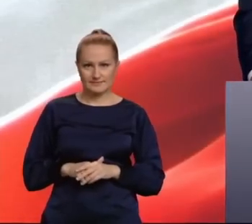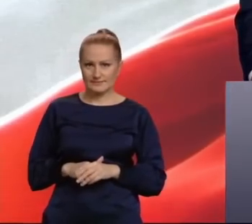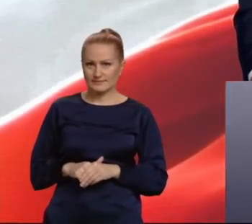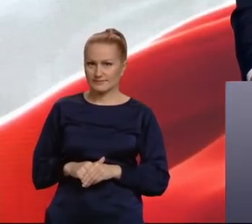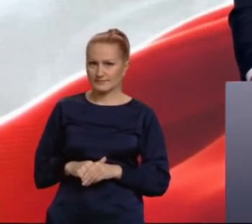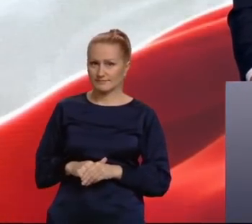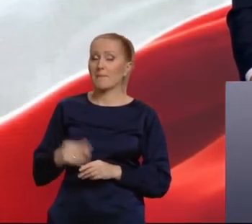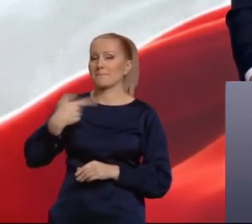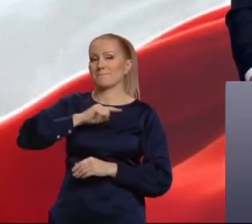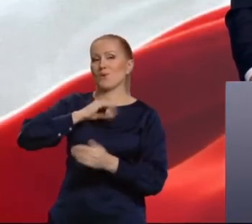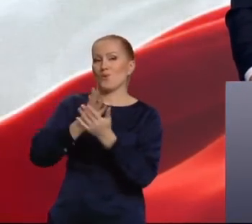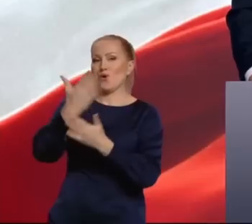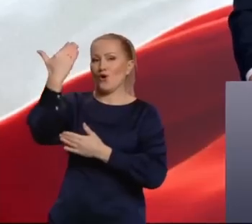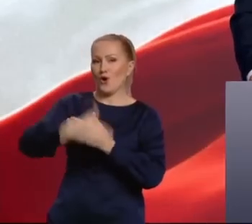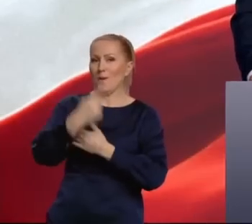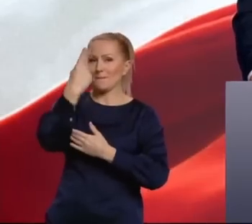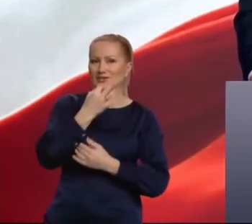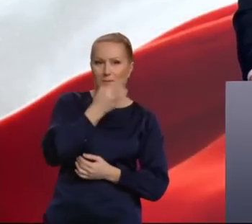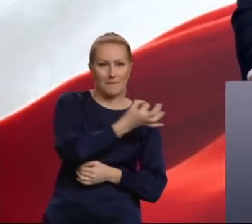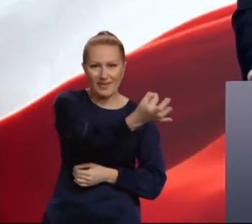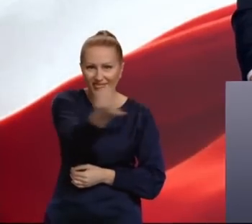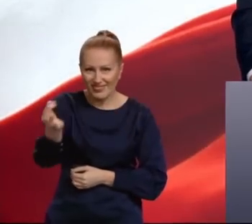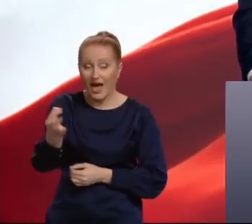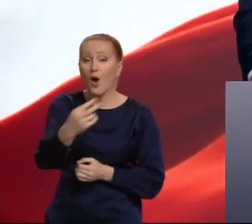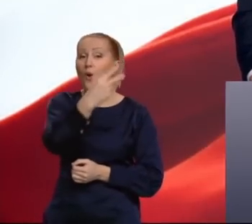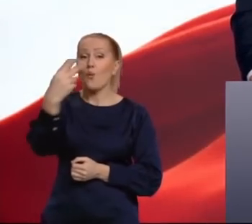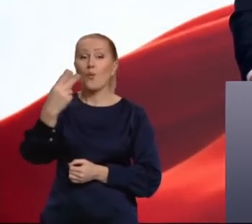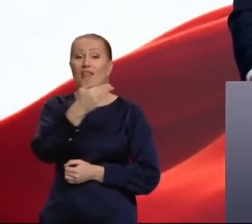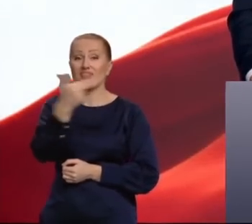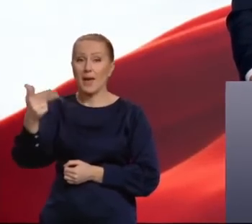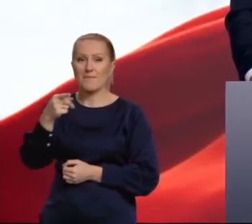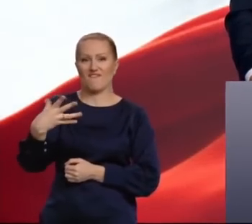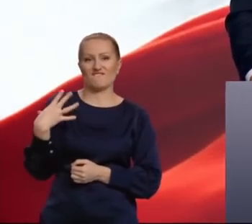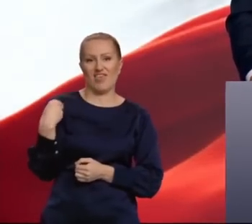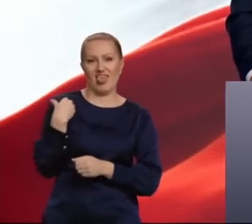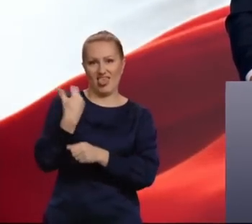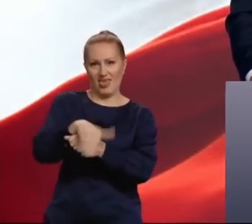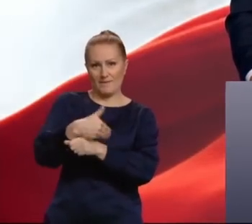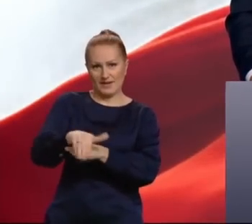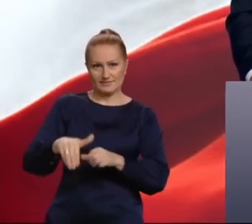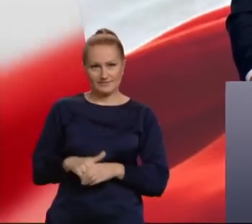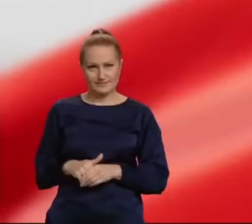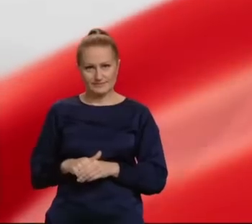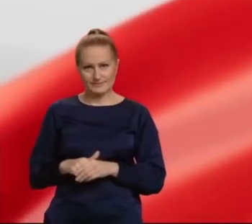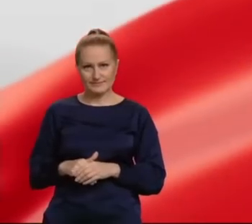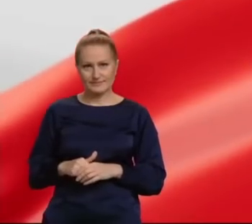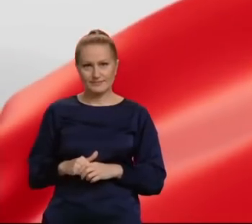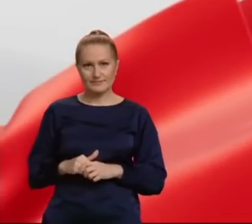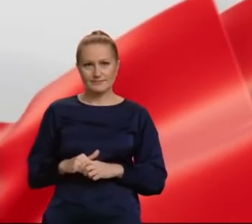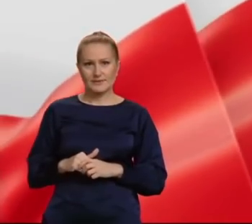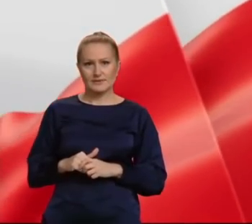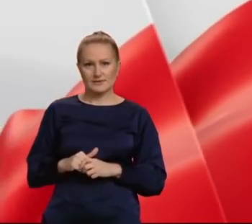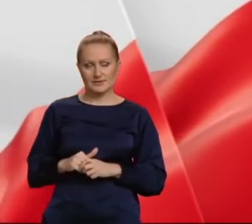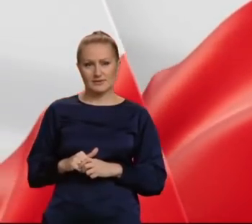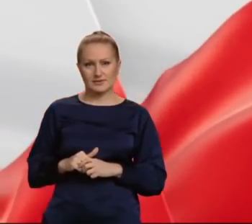Zakończyliśmy pierwszą rundę pytań. Następny temat to wiek emerytalny. Nic nie powiedział,